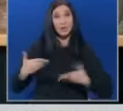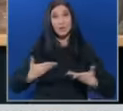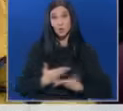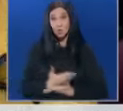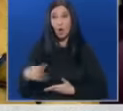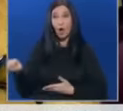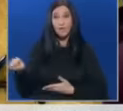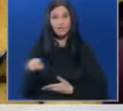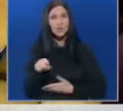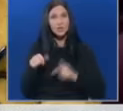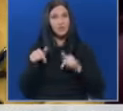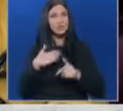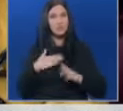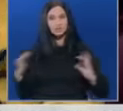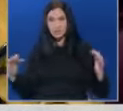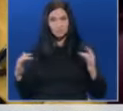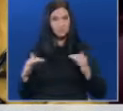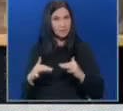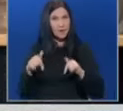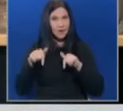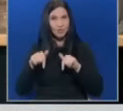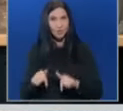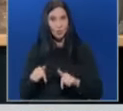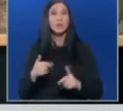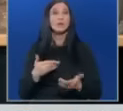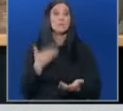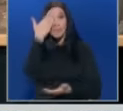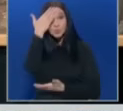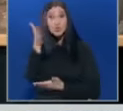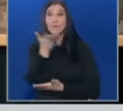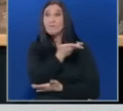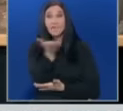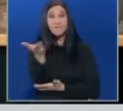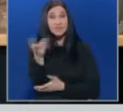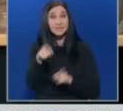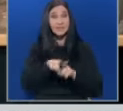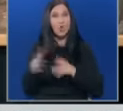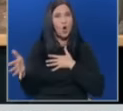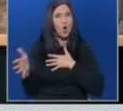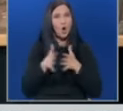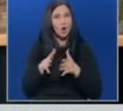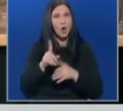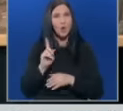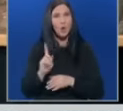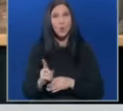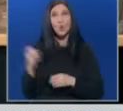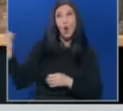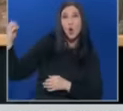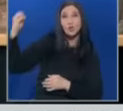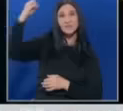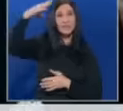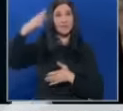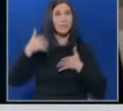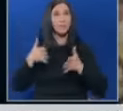от водачи. Днес ние сме се събрали тук, за да почетем вас като хора, които осветяват пътя